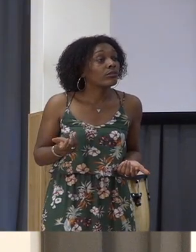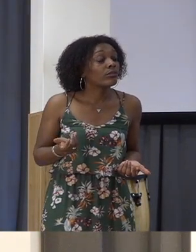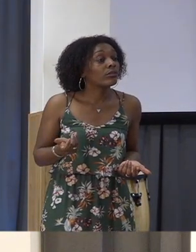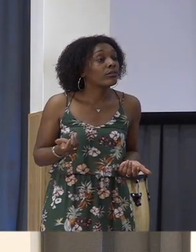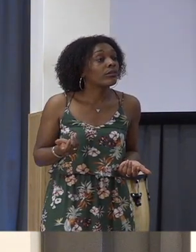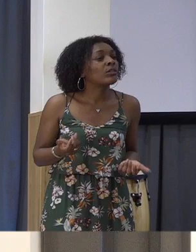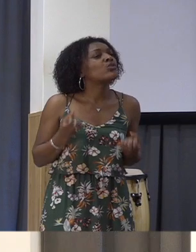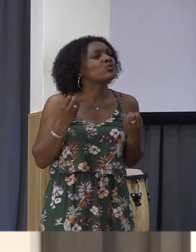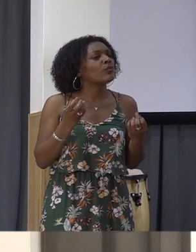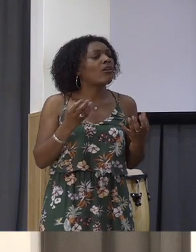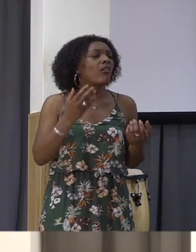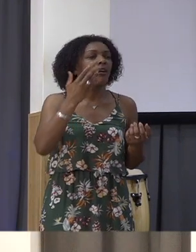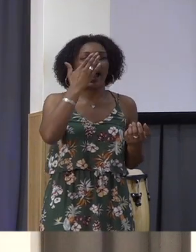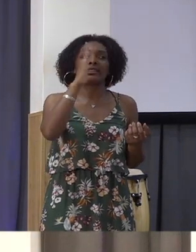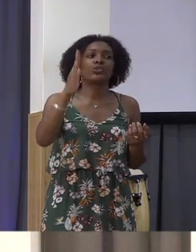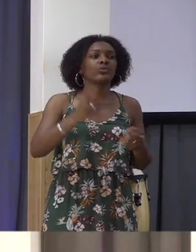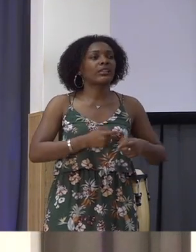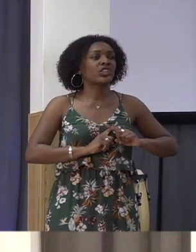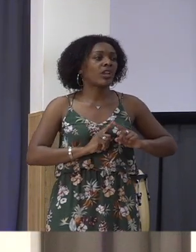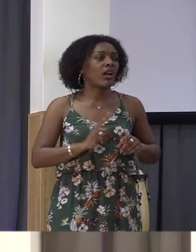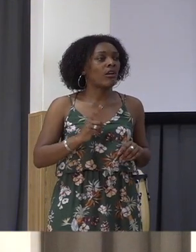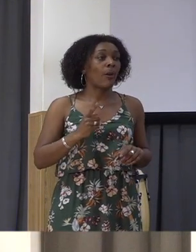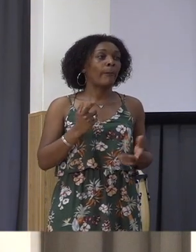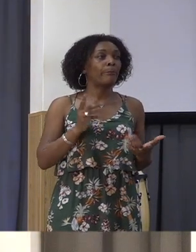Cette attitude ne nous est pas propre. Déjà à l'époque de Jésus,